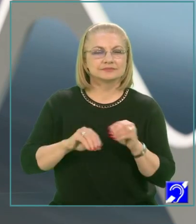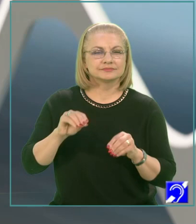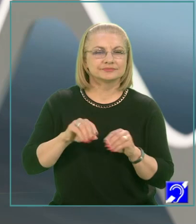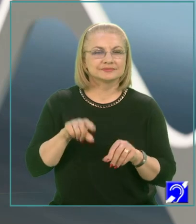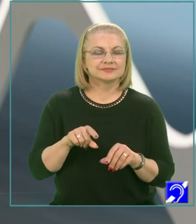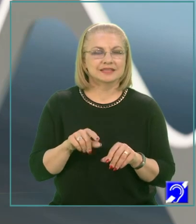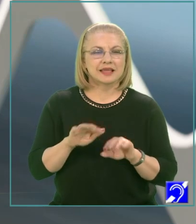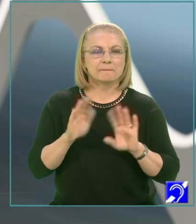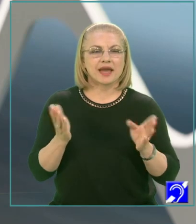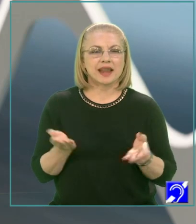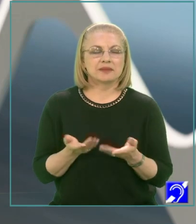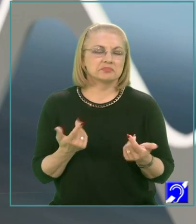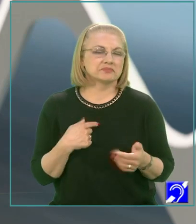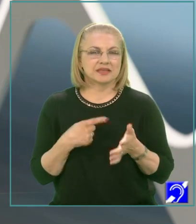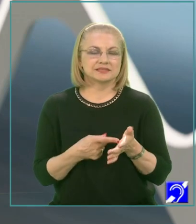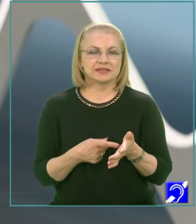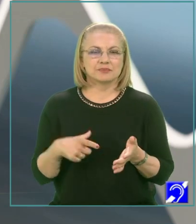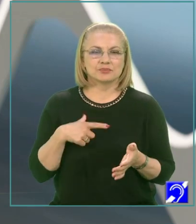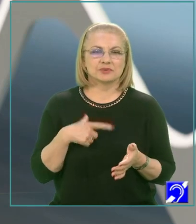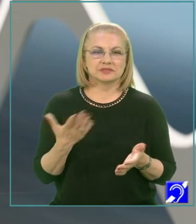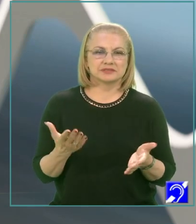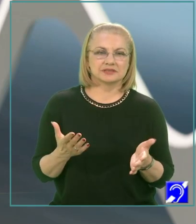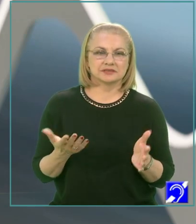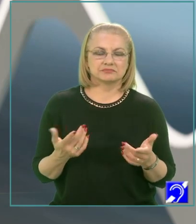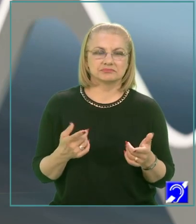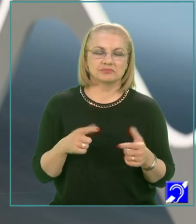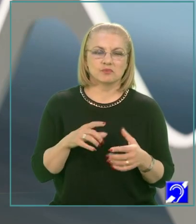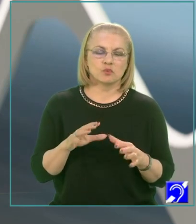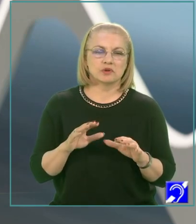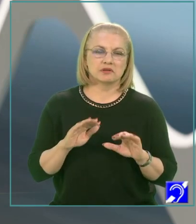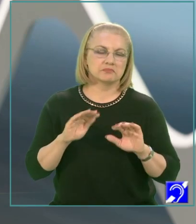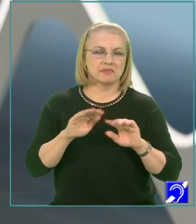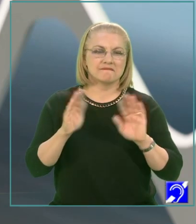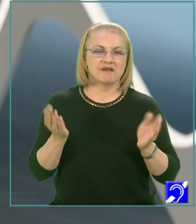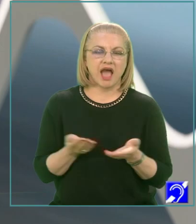paralelipiped, dacă ar fi un vas, de exemplu, gol,